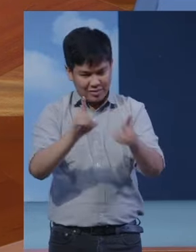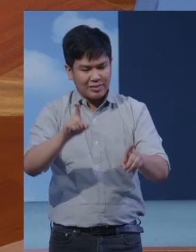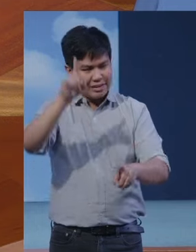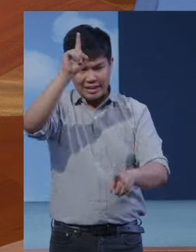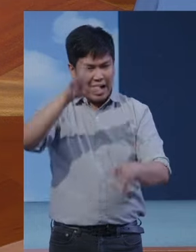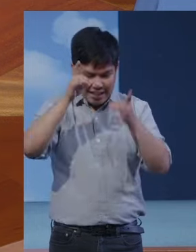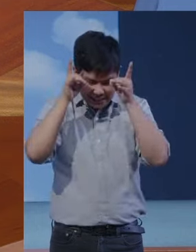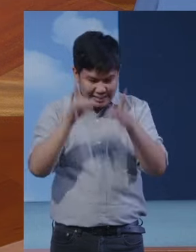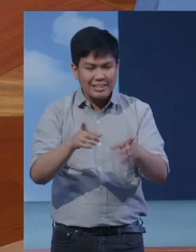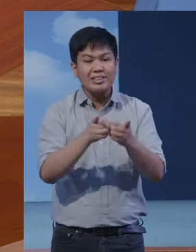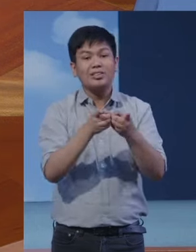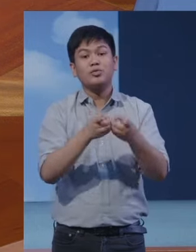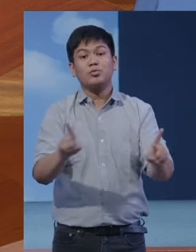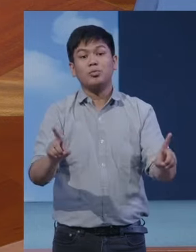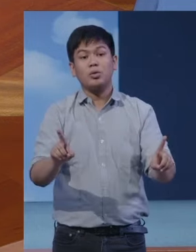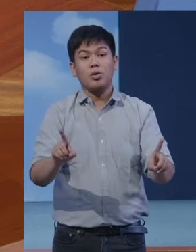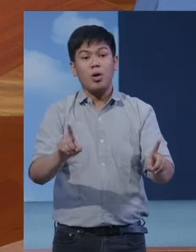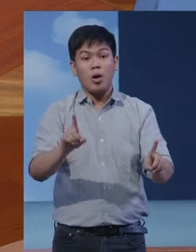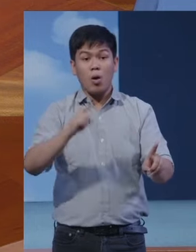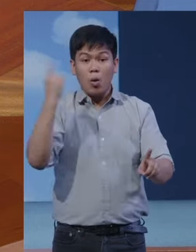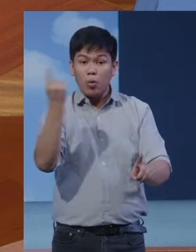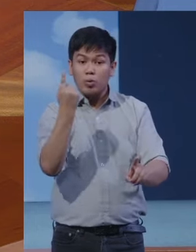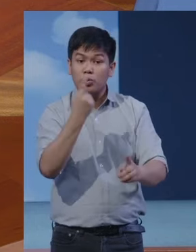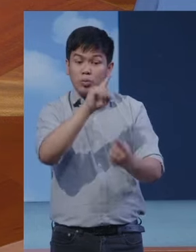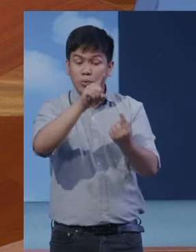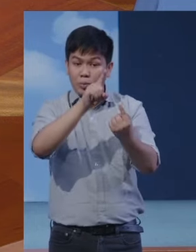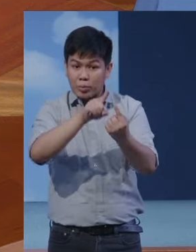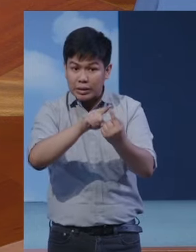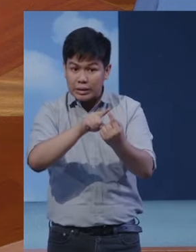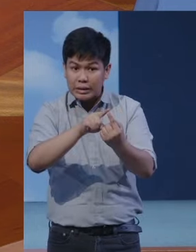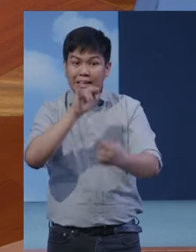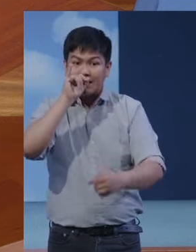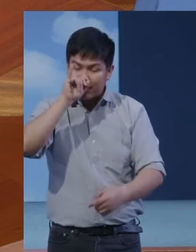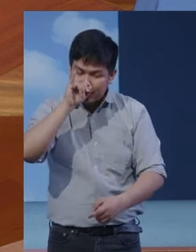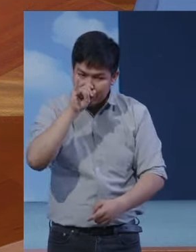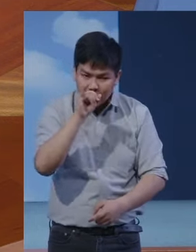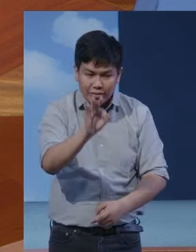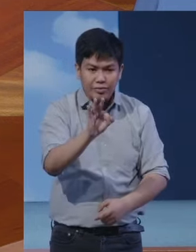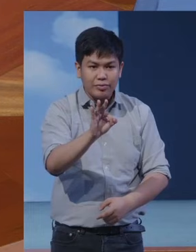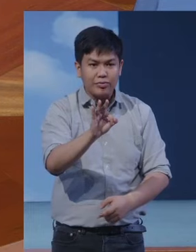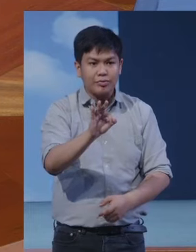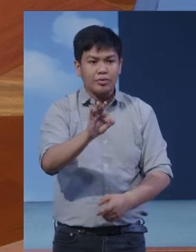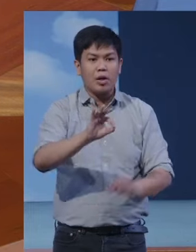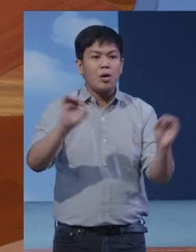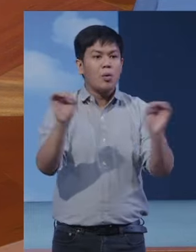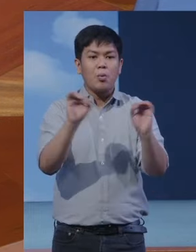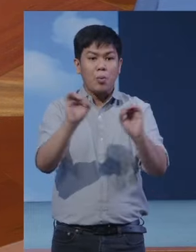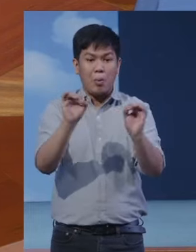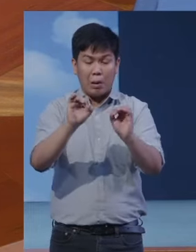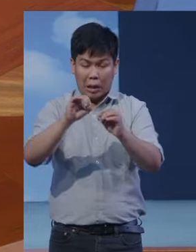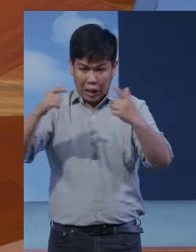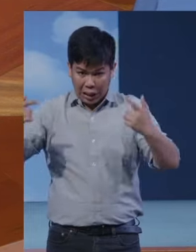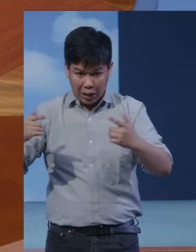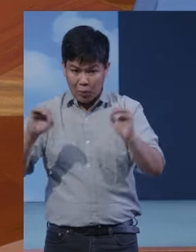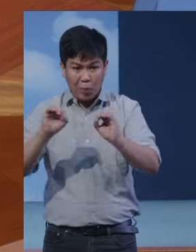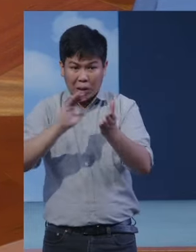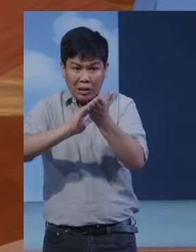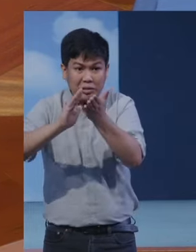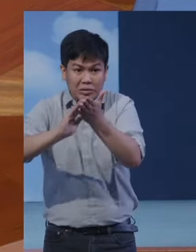divorce ang Exception persistent walang pagsisising pangalo